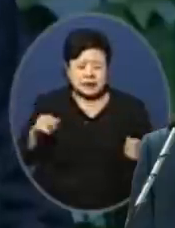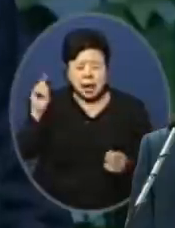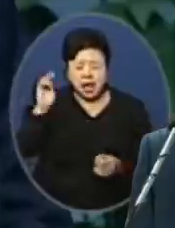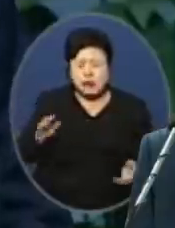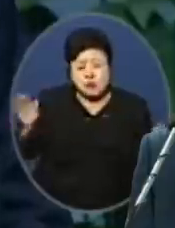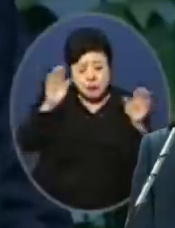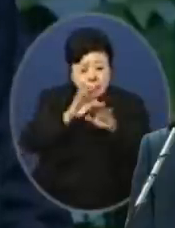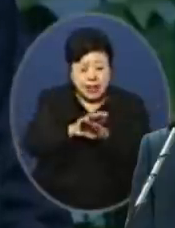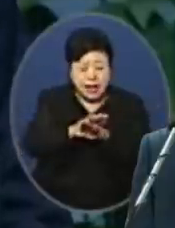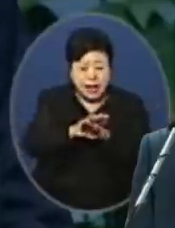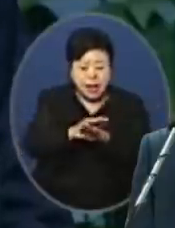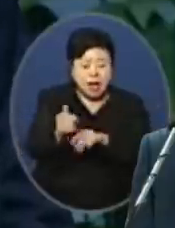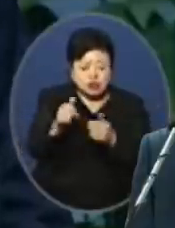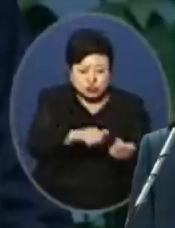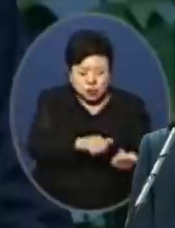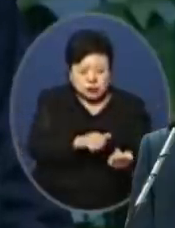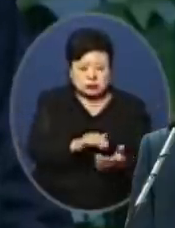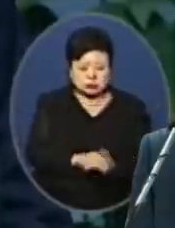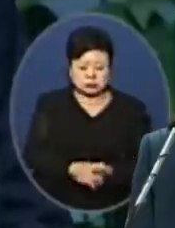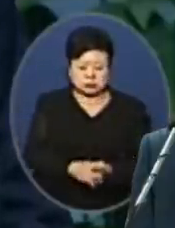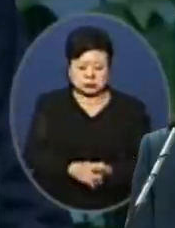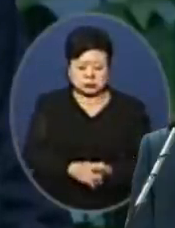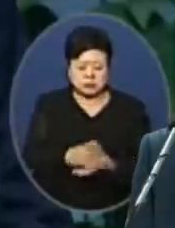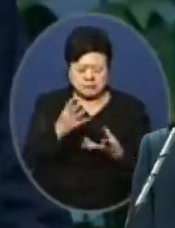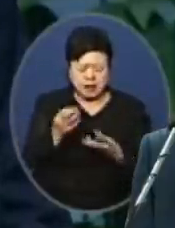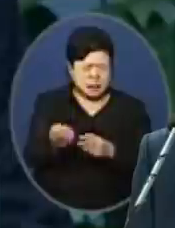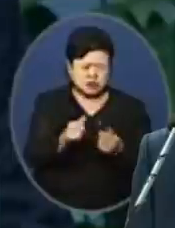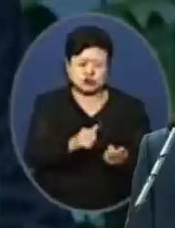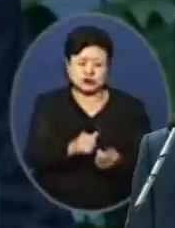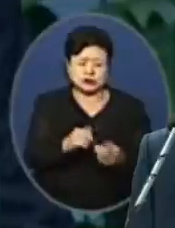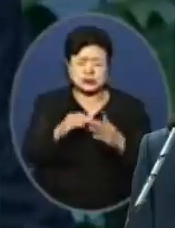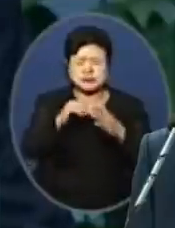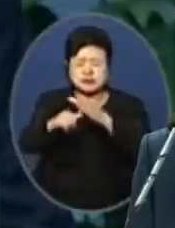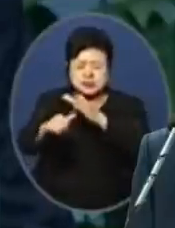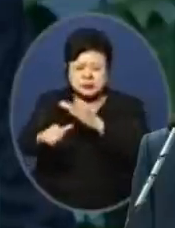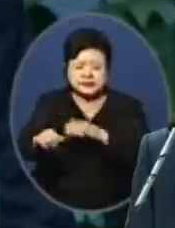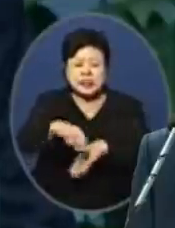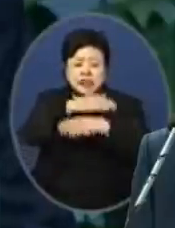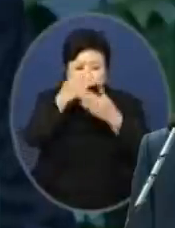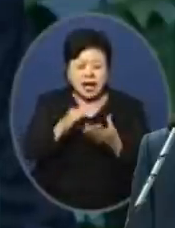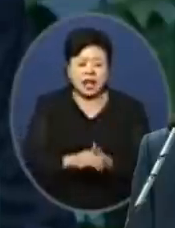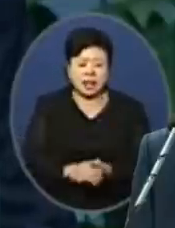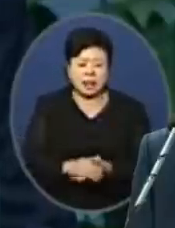저녁에 죽은 일은 없을 것이다. 집집마다 다